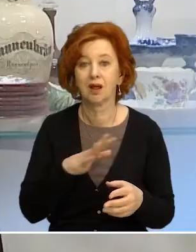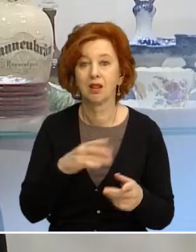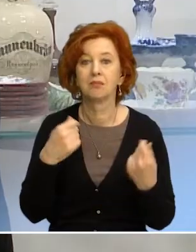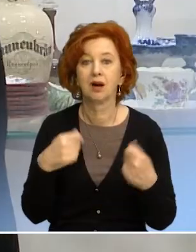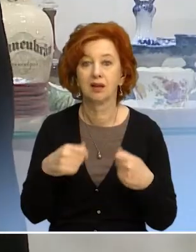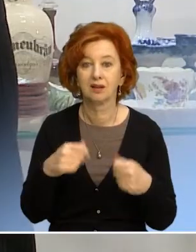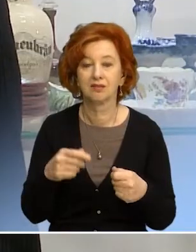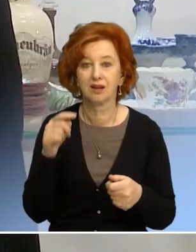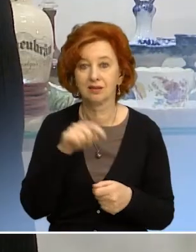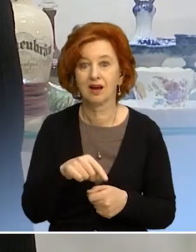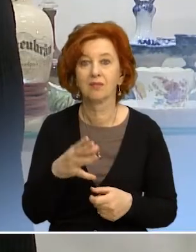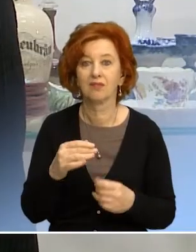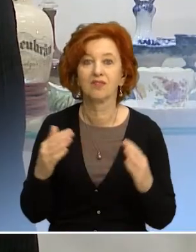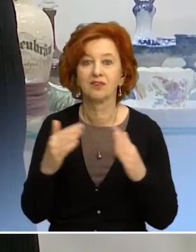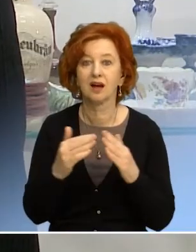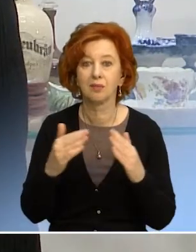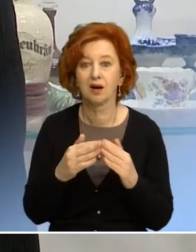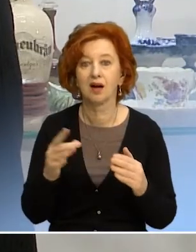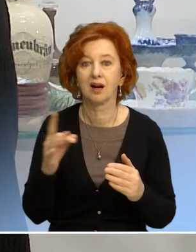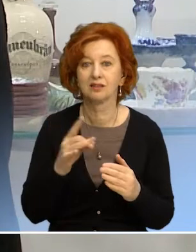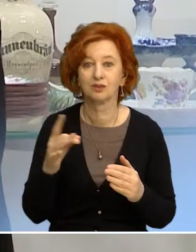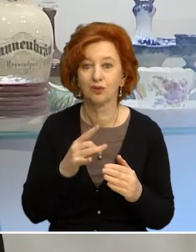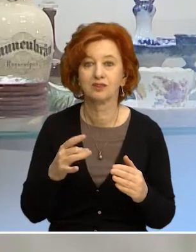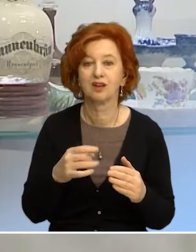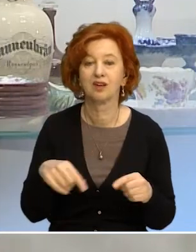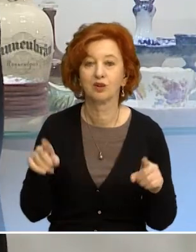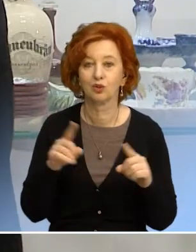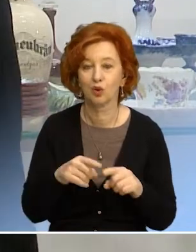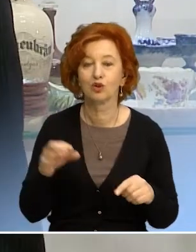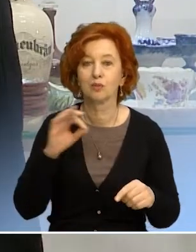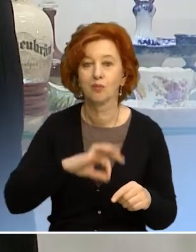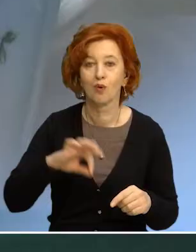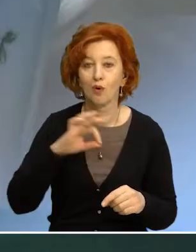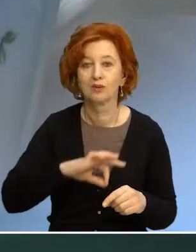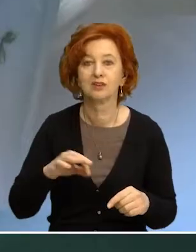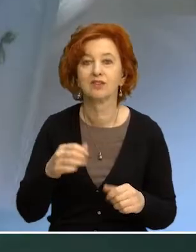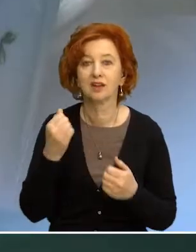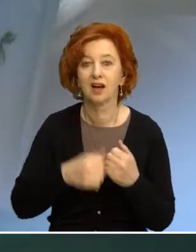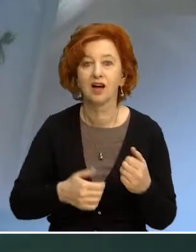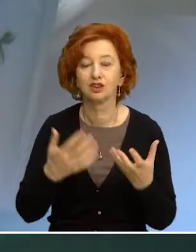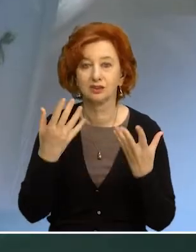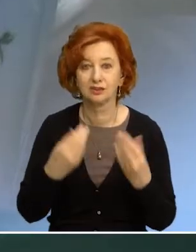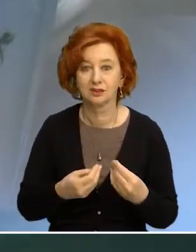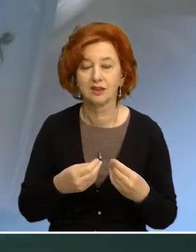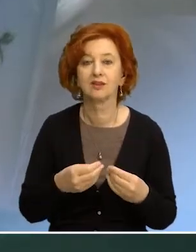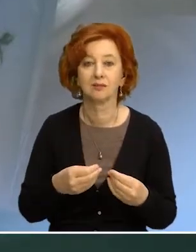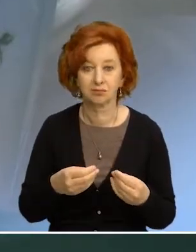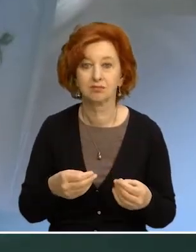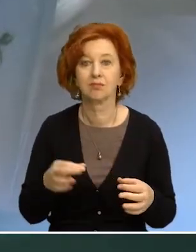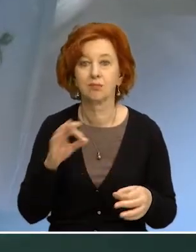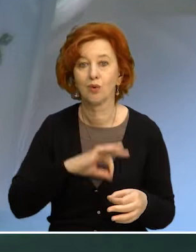привозима в дома ростовцев, ей пользовались в повседневном